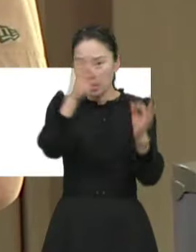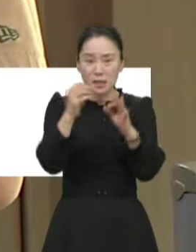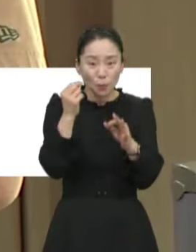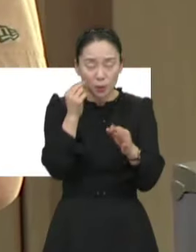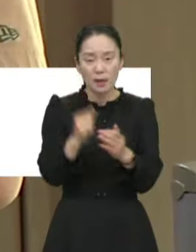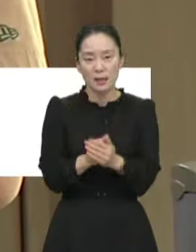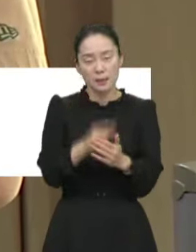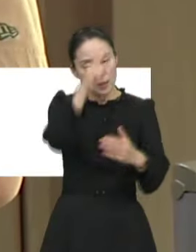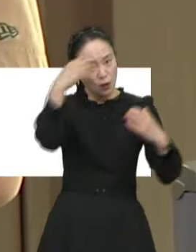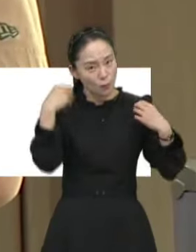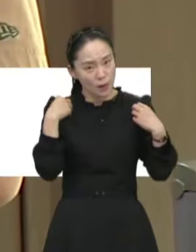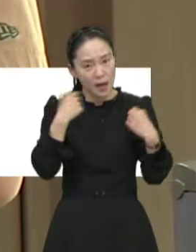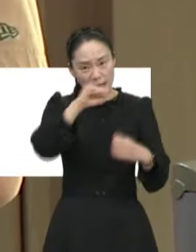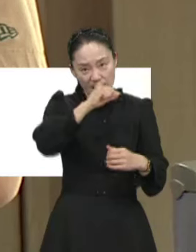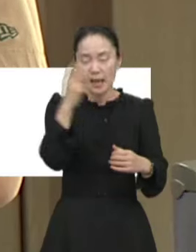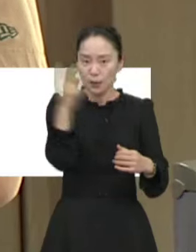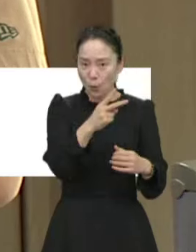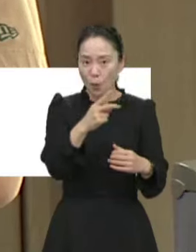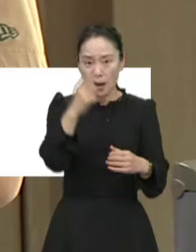정부가